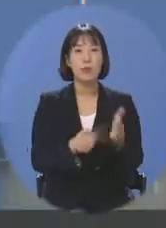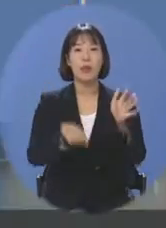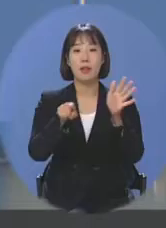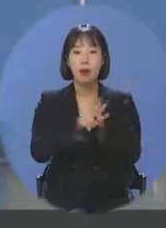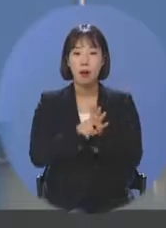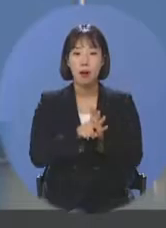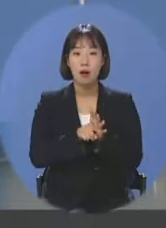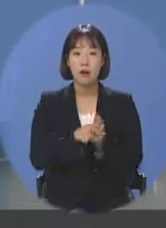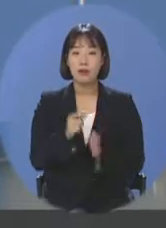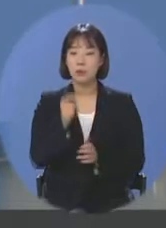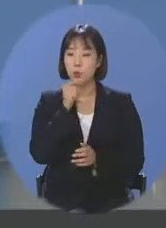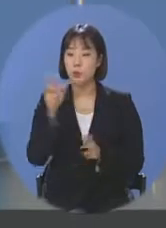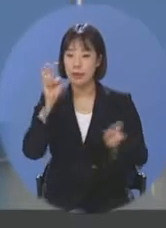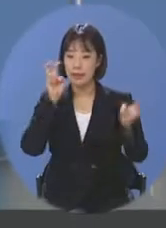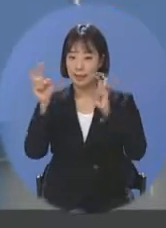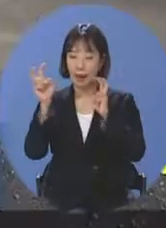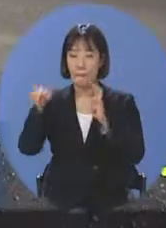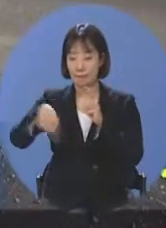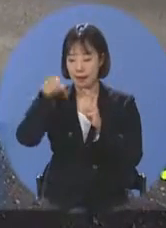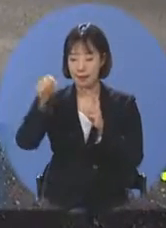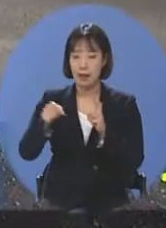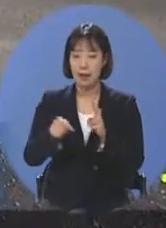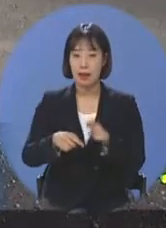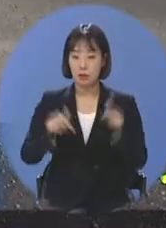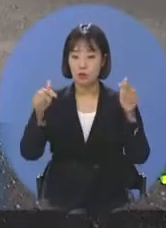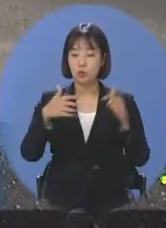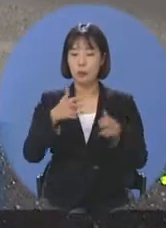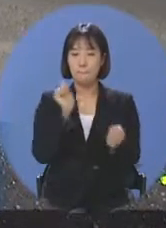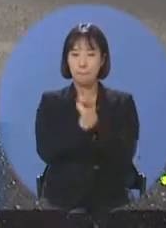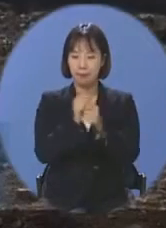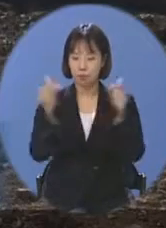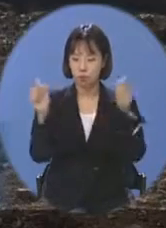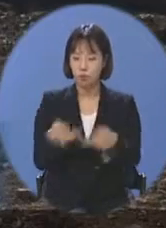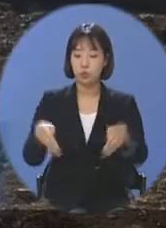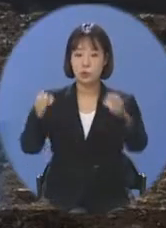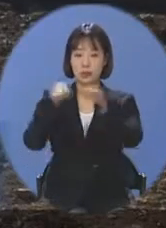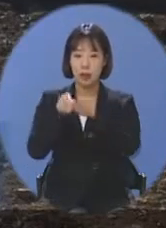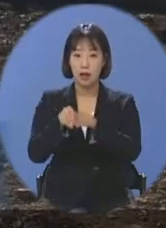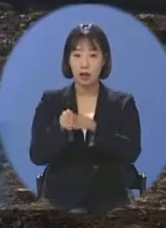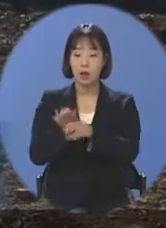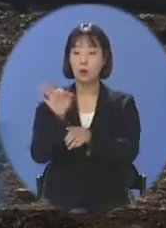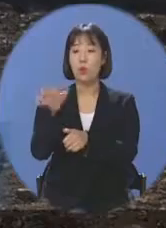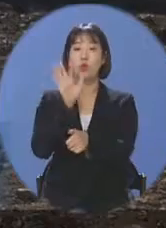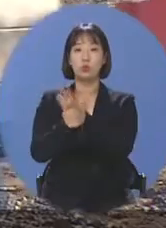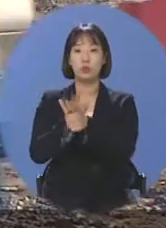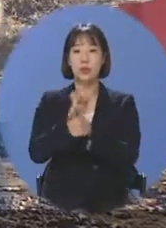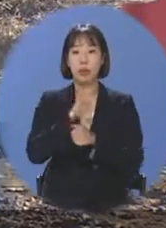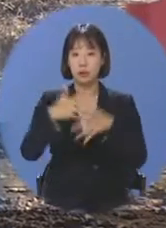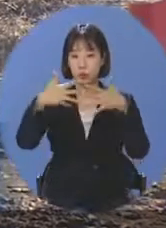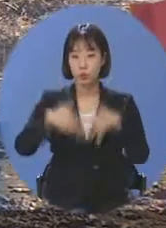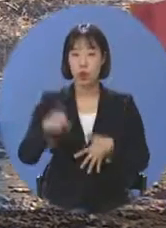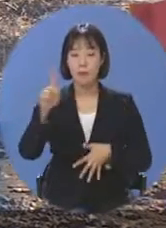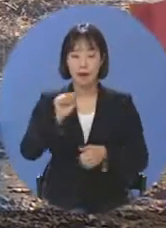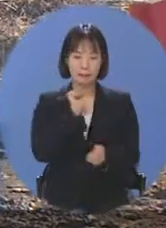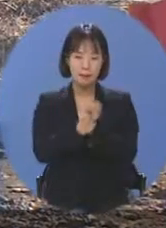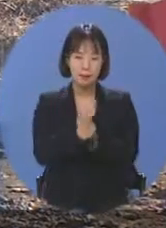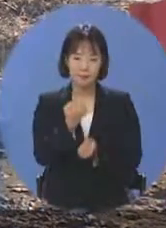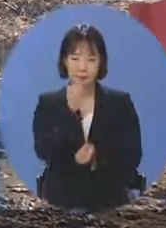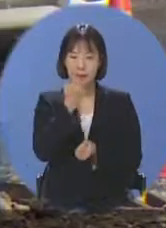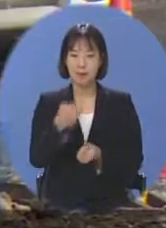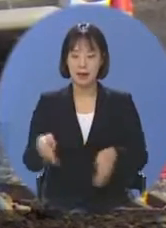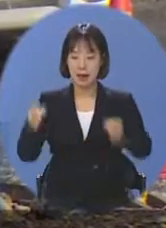위해 소규모 사업장을 대상으로 환경오염 저감시설 설치 비용을 지원합니다. 지원 조건은 대기오염 방지 시설